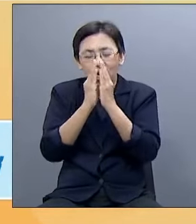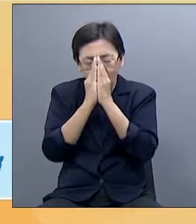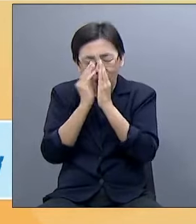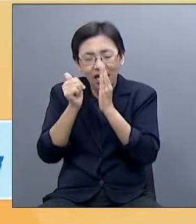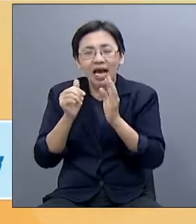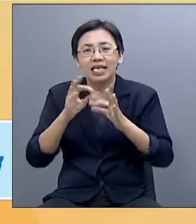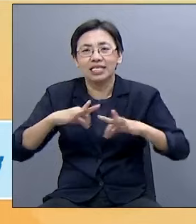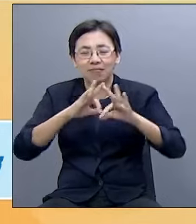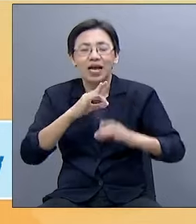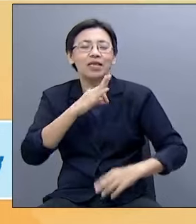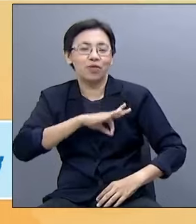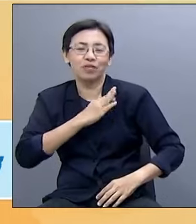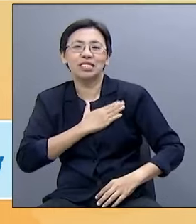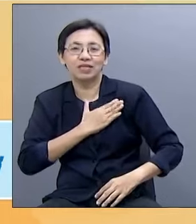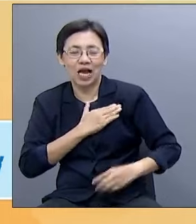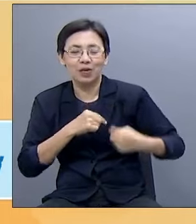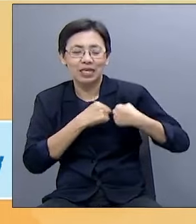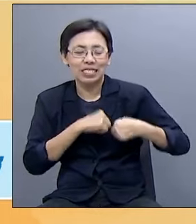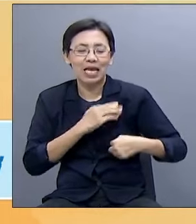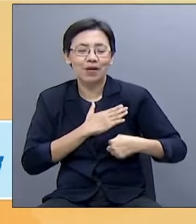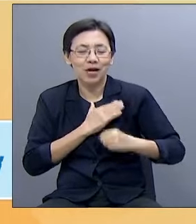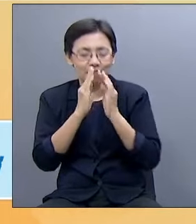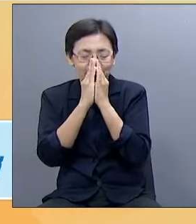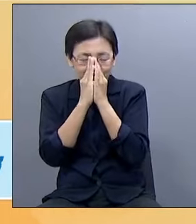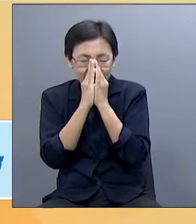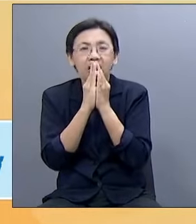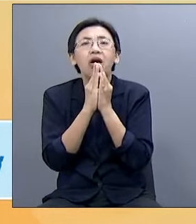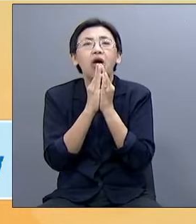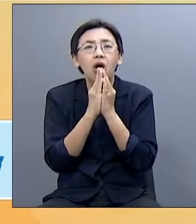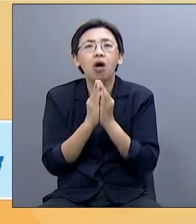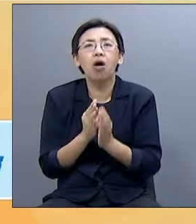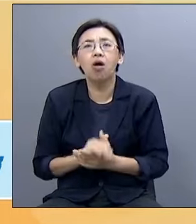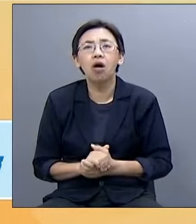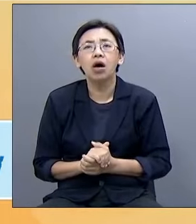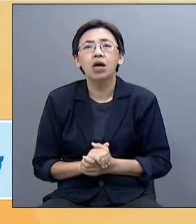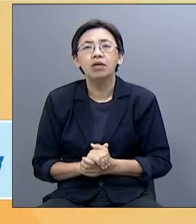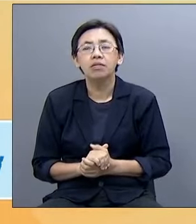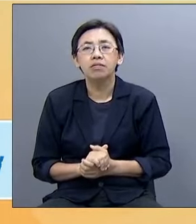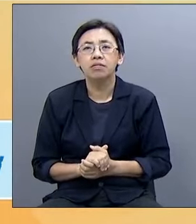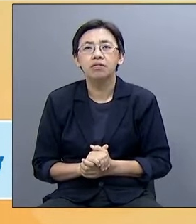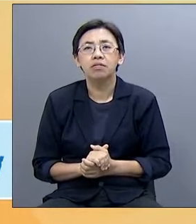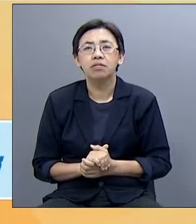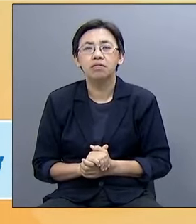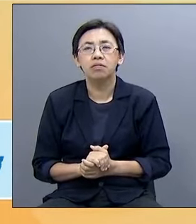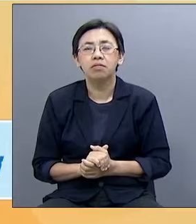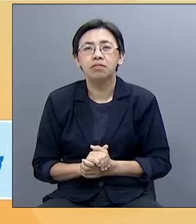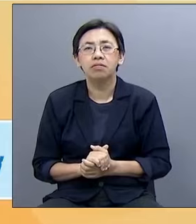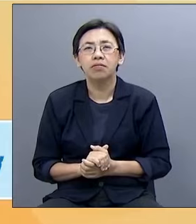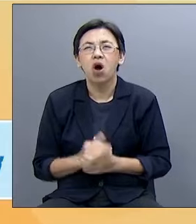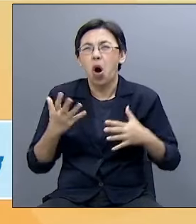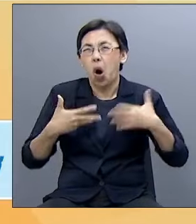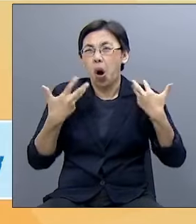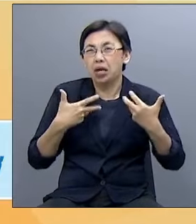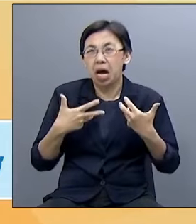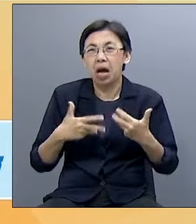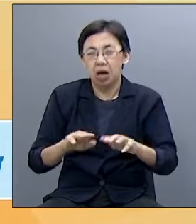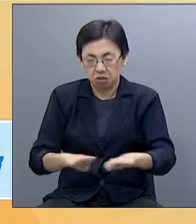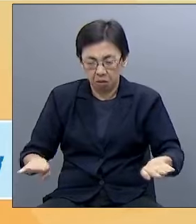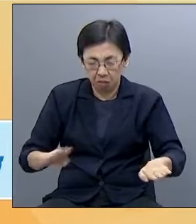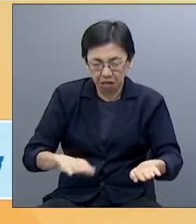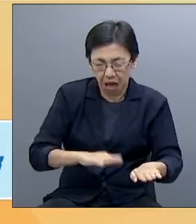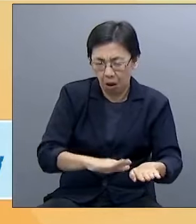จ ผู้ชายเขาเข้าไปไหว้แล้วบอกขอพรเผื่อด้วยนะ เป็นตัวแทนหมู่บ้าน ข ้ างนอกไม่น่าจะร้อนเนา ะ กระเบื้องอ่ ะ กระเบื้องกล